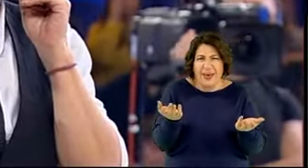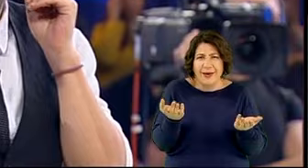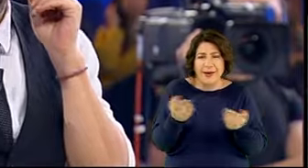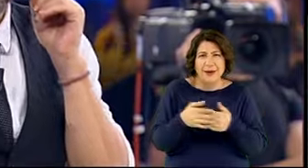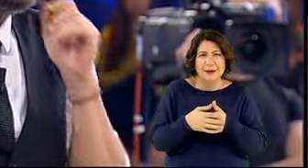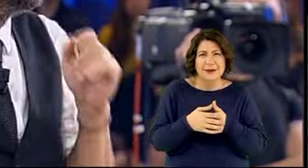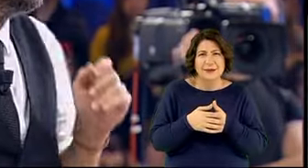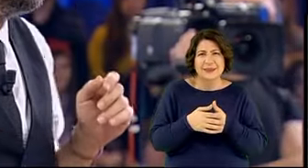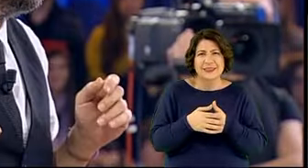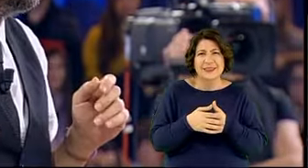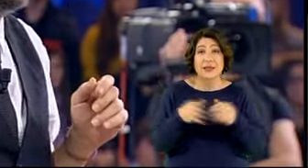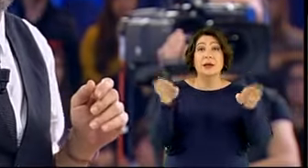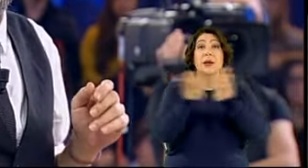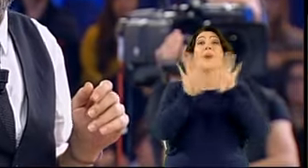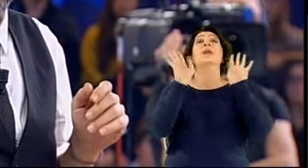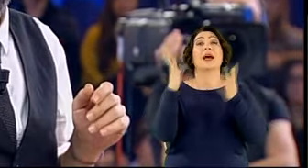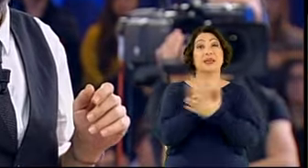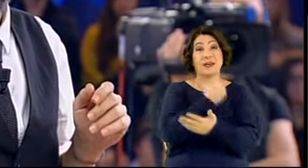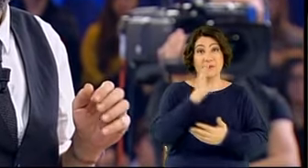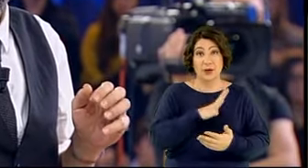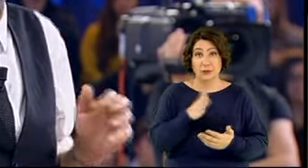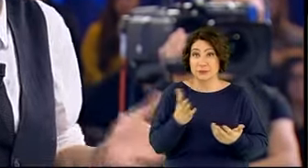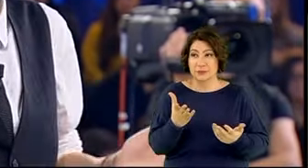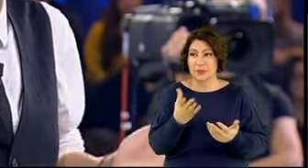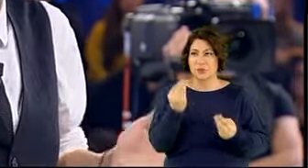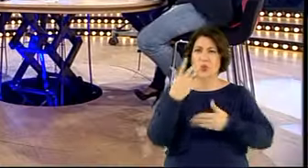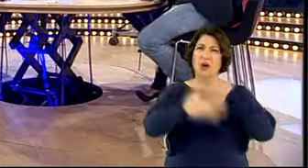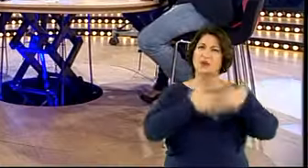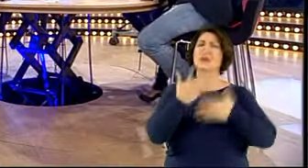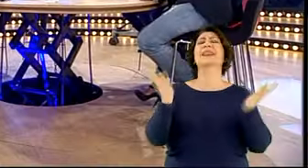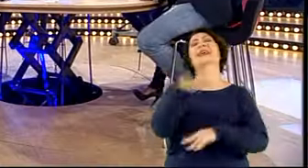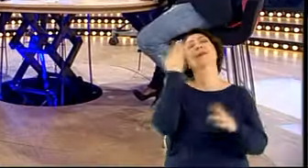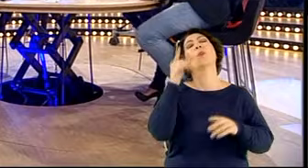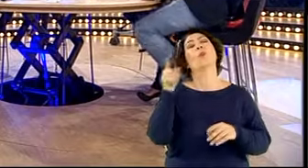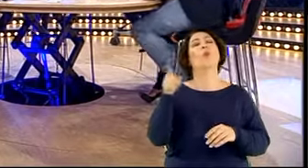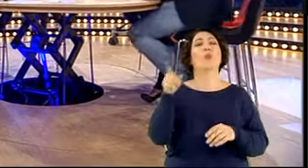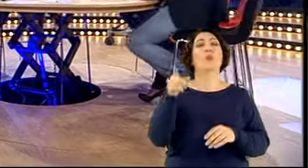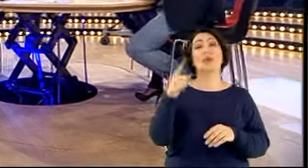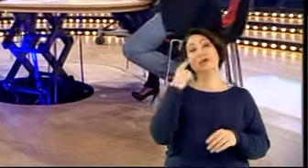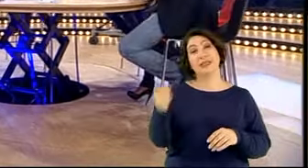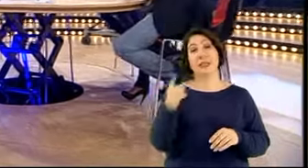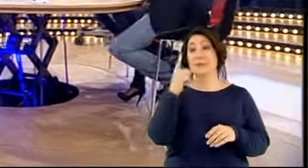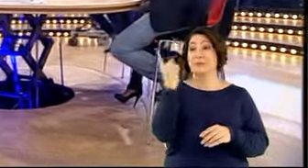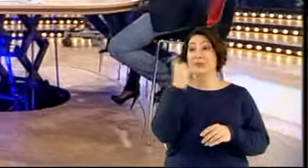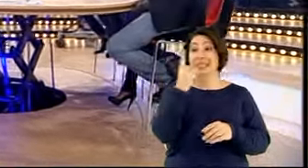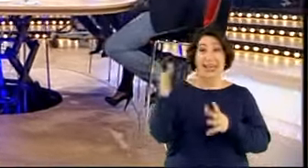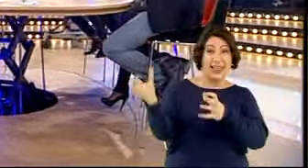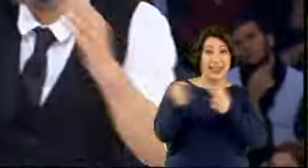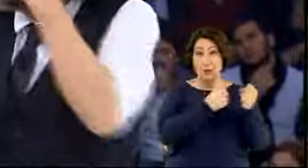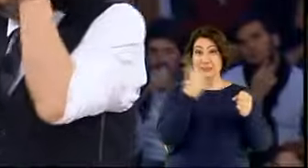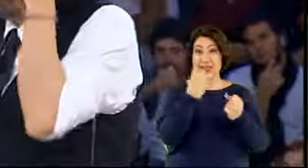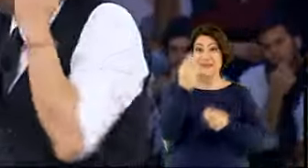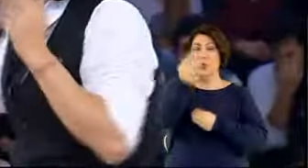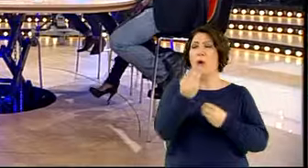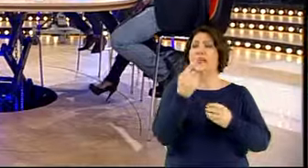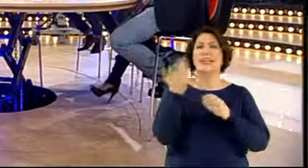mi sunuyordu onlar? Bir de kapanmadan kazan var. Çok karıştırıyorum ben. Neyse bu işte bu şeyleri gösteriyor. Bir şey getiriyorlar da bir şey